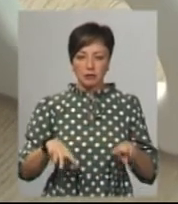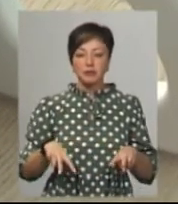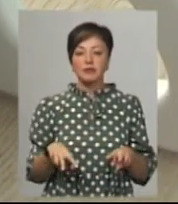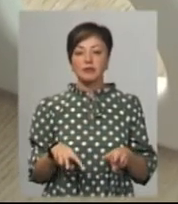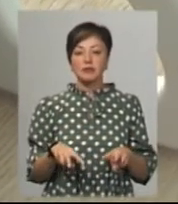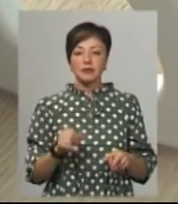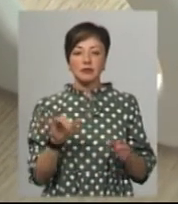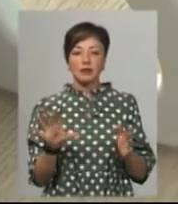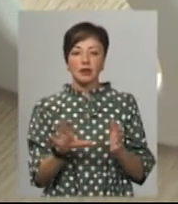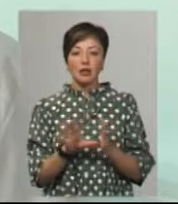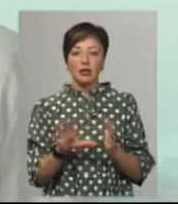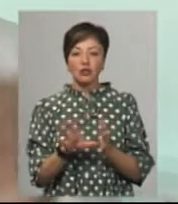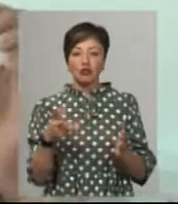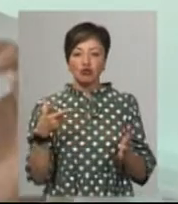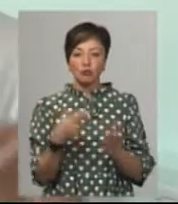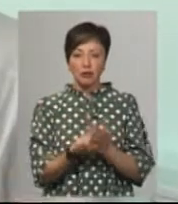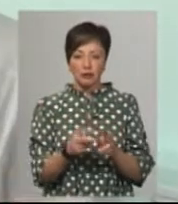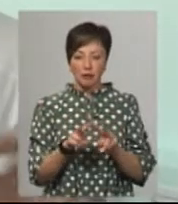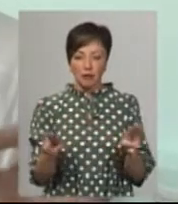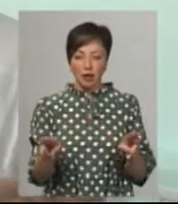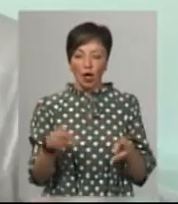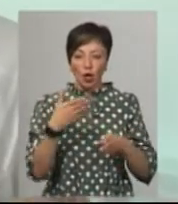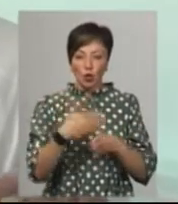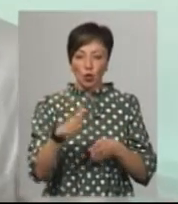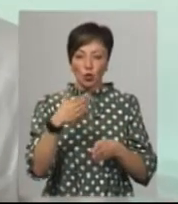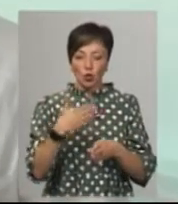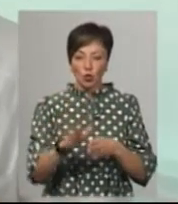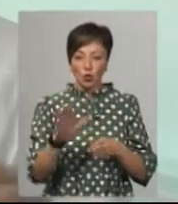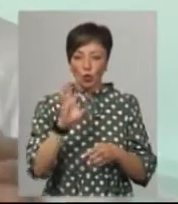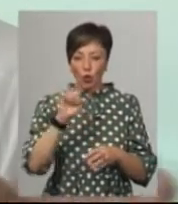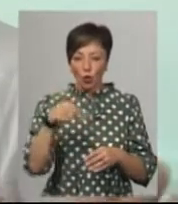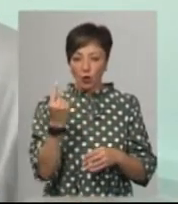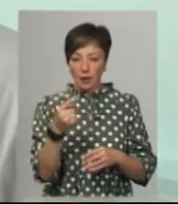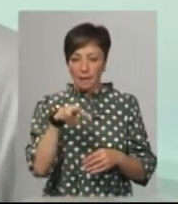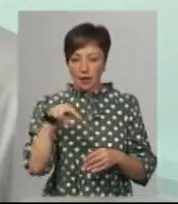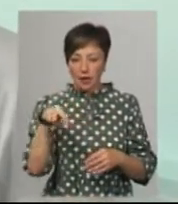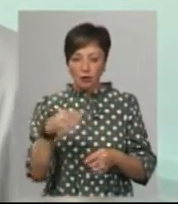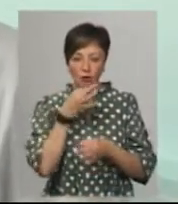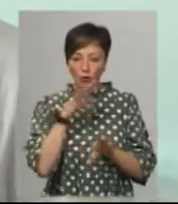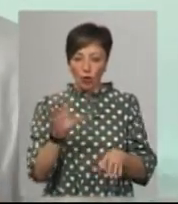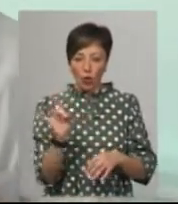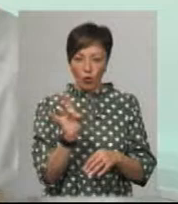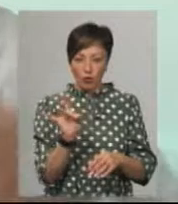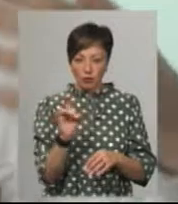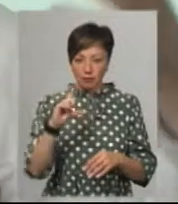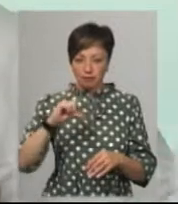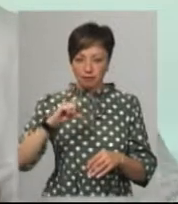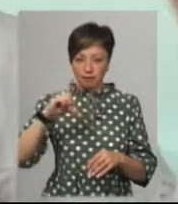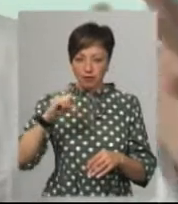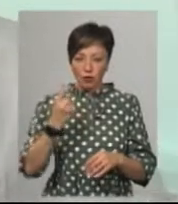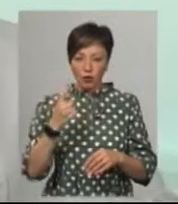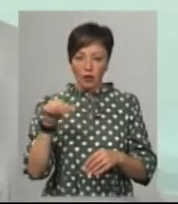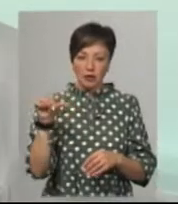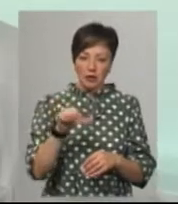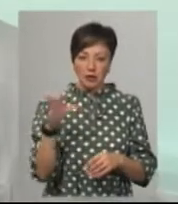називаємо його так, електричний шприц. Тобто він дозовано від 0,1 мл і там до будь-якої кількості, від одної хвилини